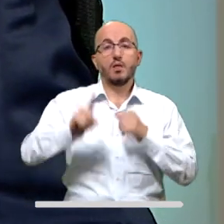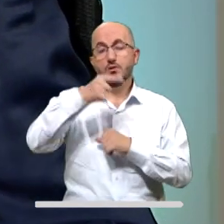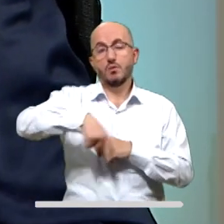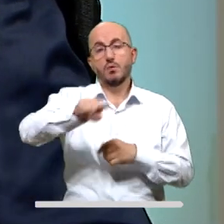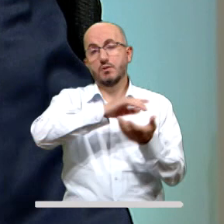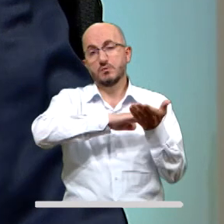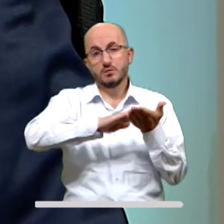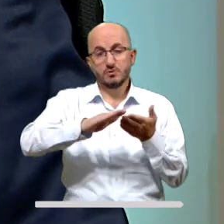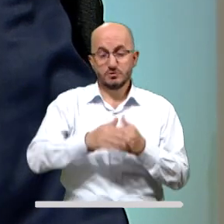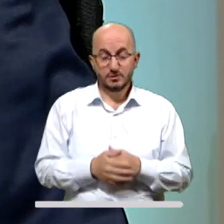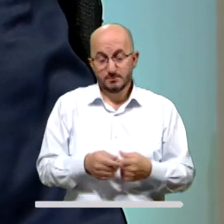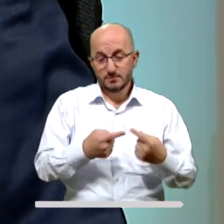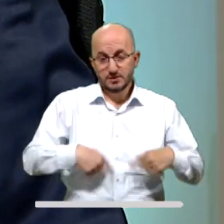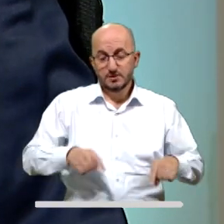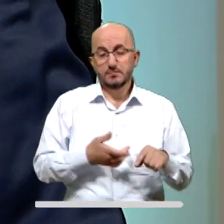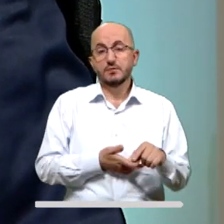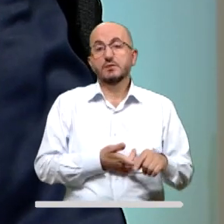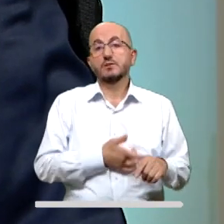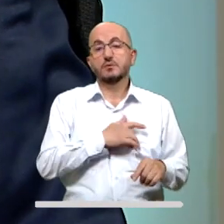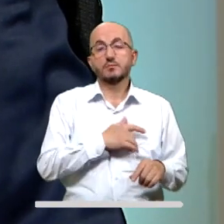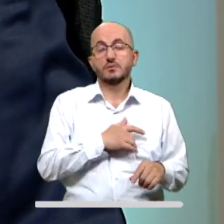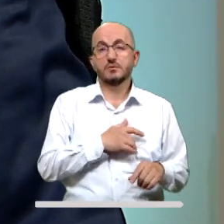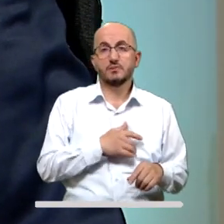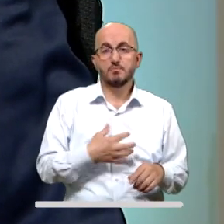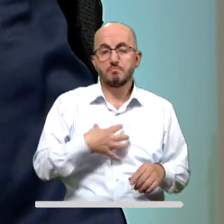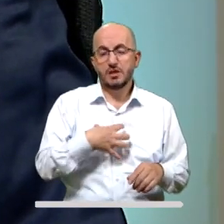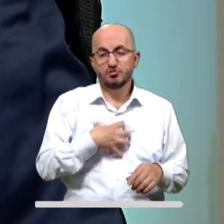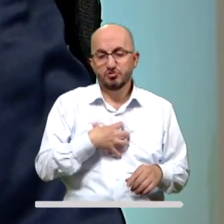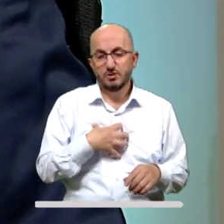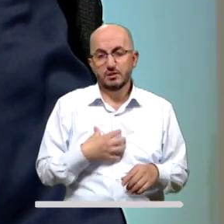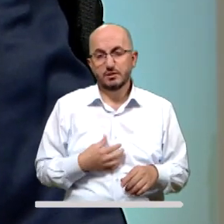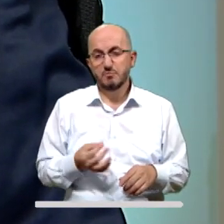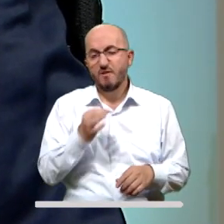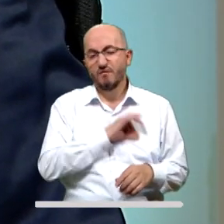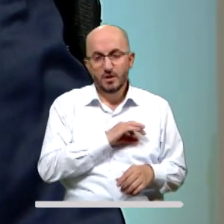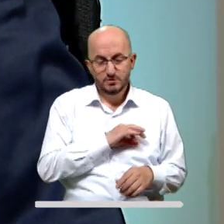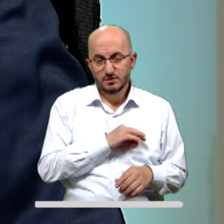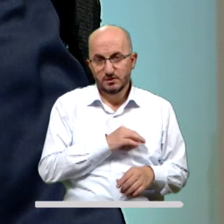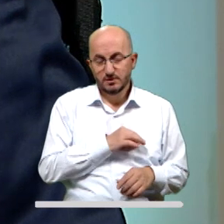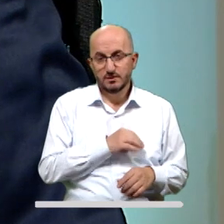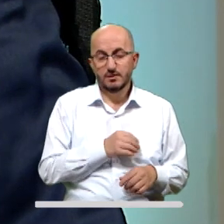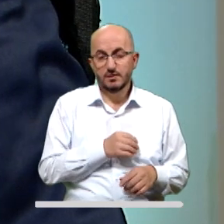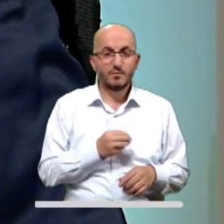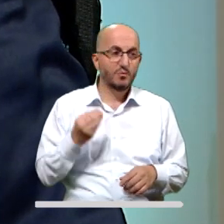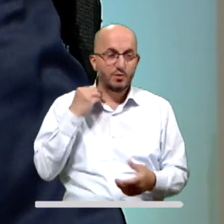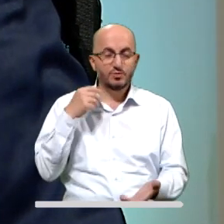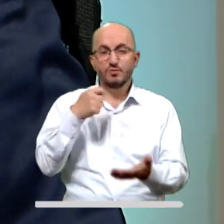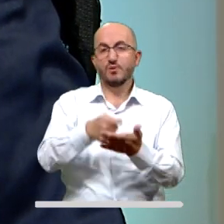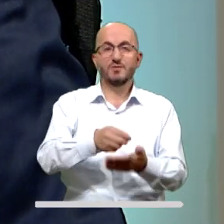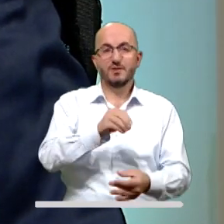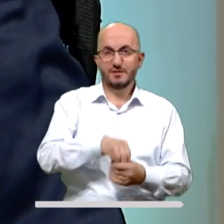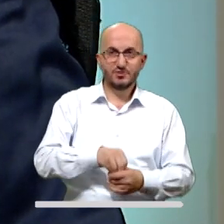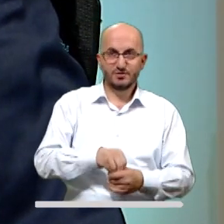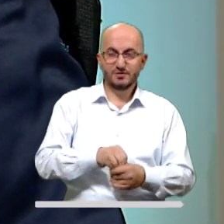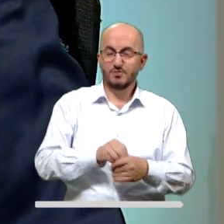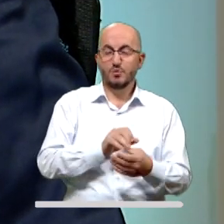giderecek. Yani bizim dinimizde hakikaten egoizm, bencillik, çıkarcılık, böyle borcunu ödemek için